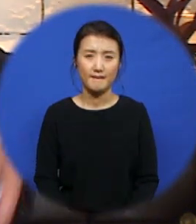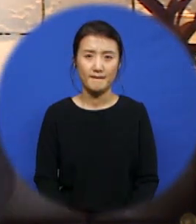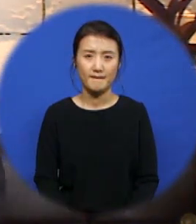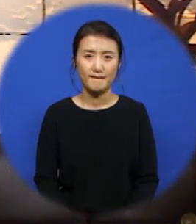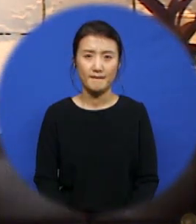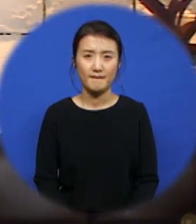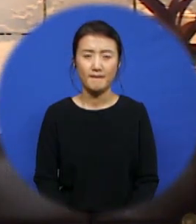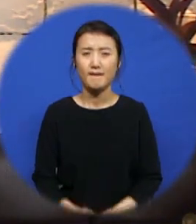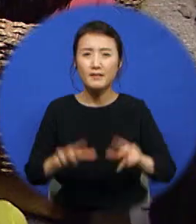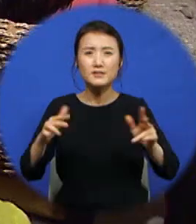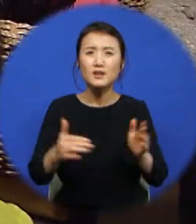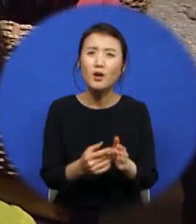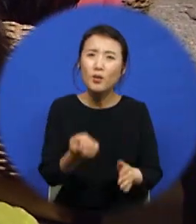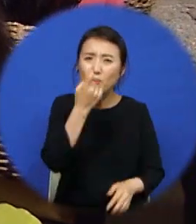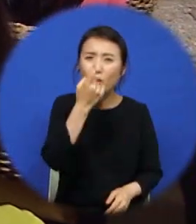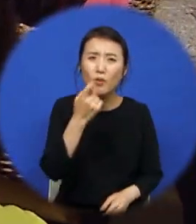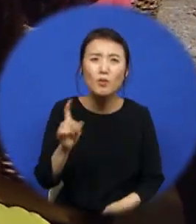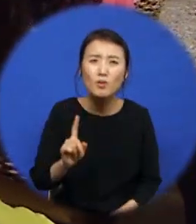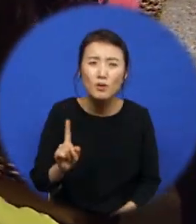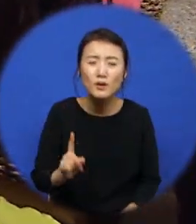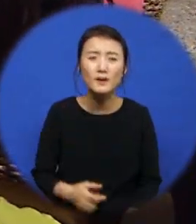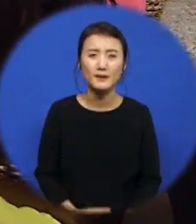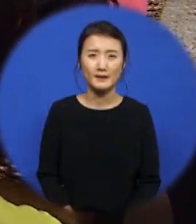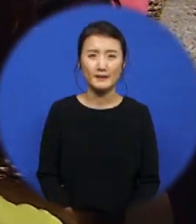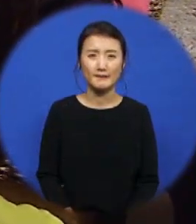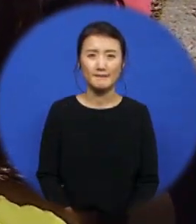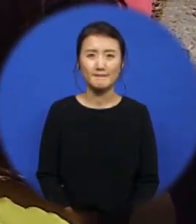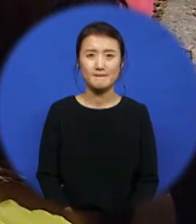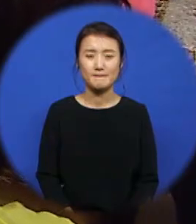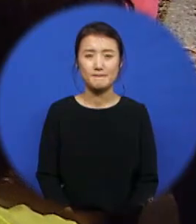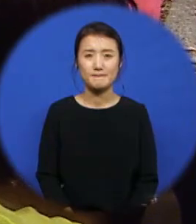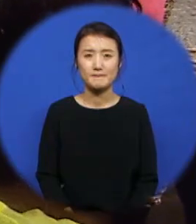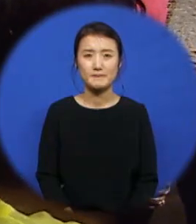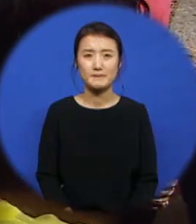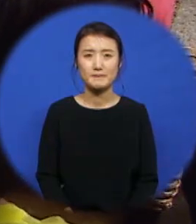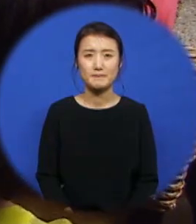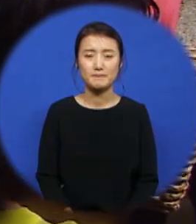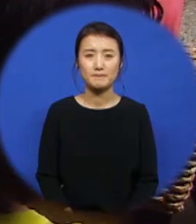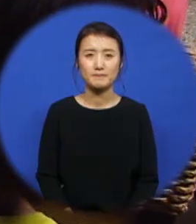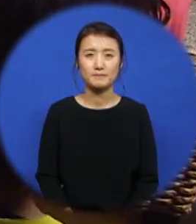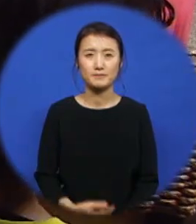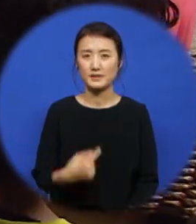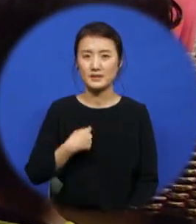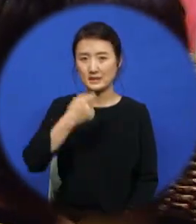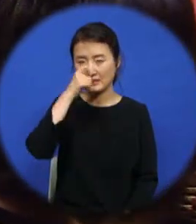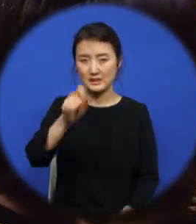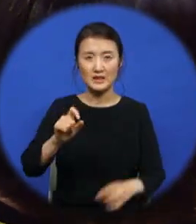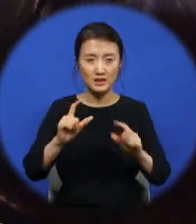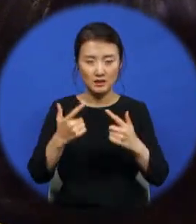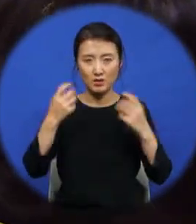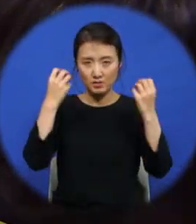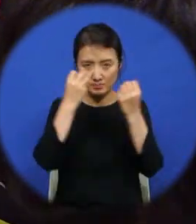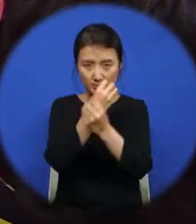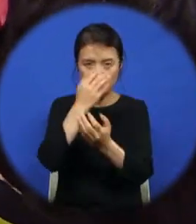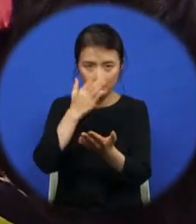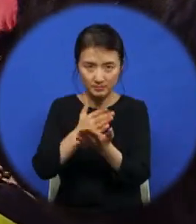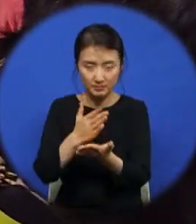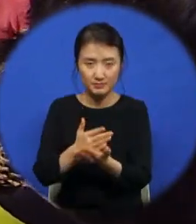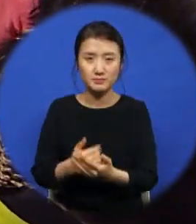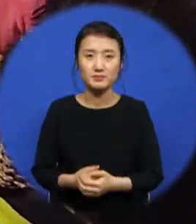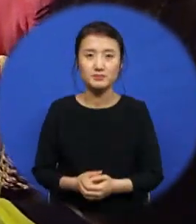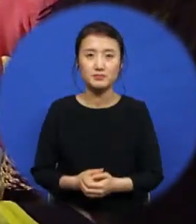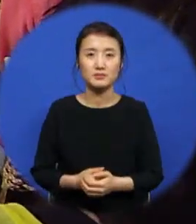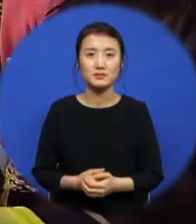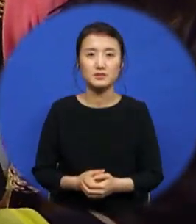여러분 그도 무비 온겁니다 그죠 예 제 감나무 한 건 절대 아니니까 예 농담